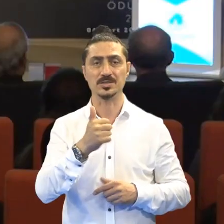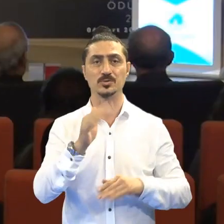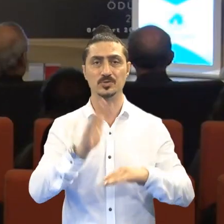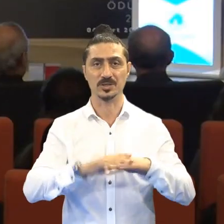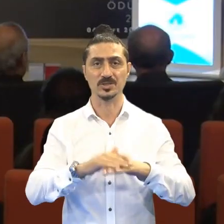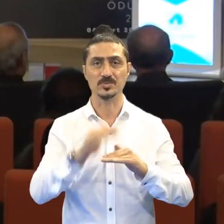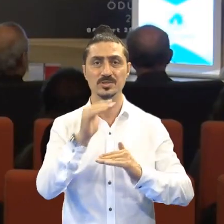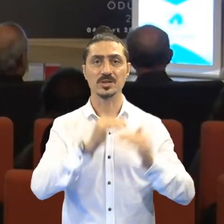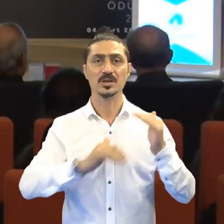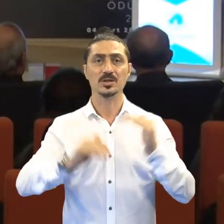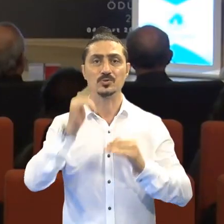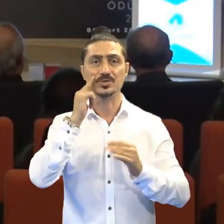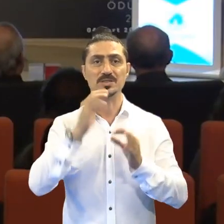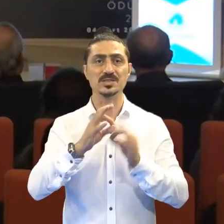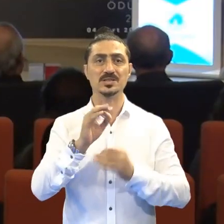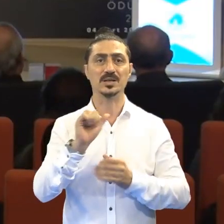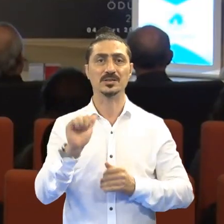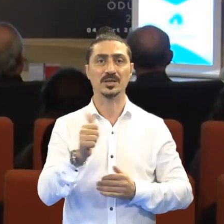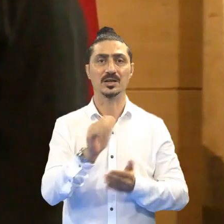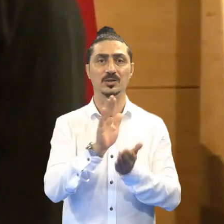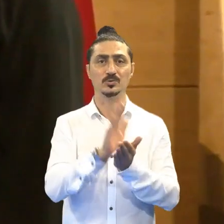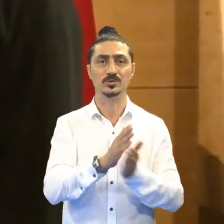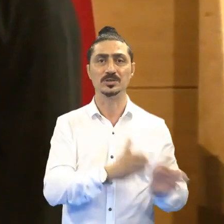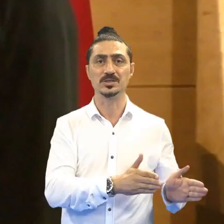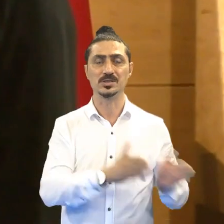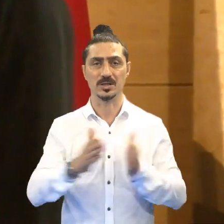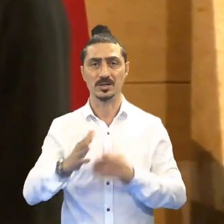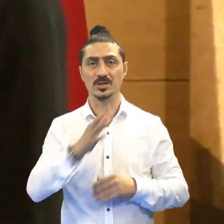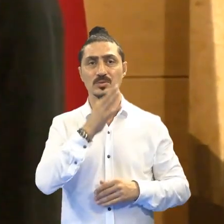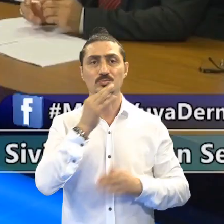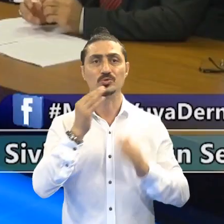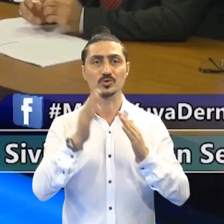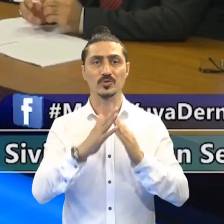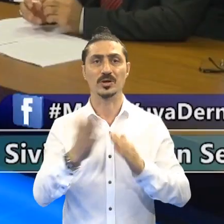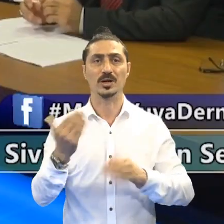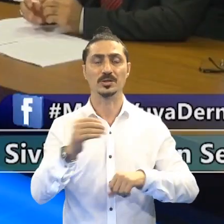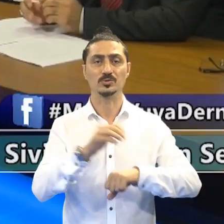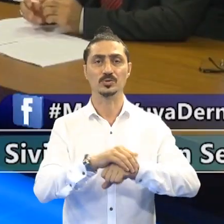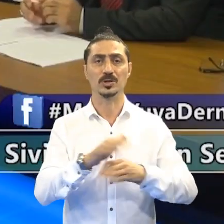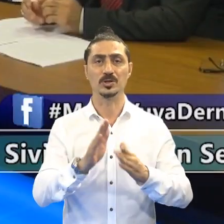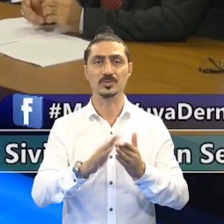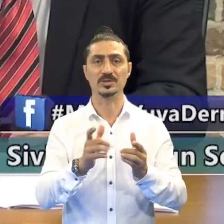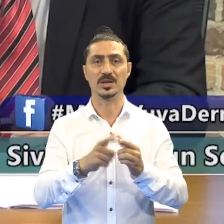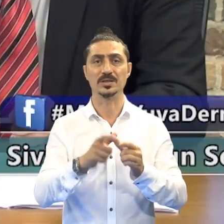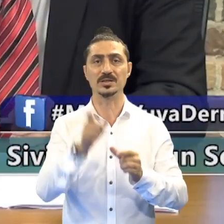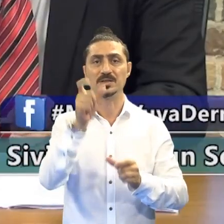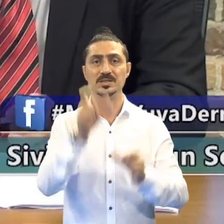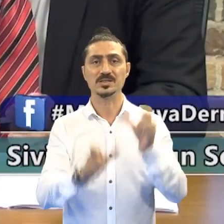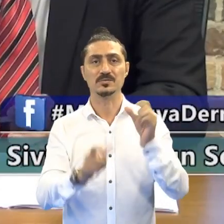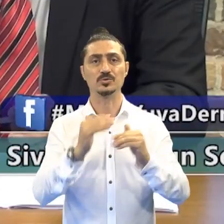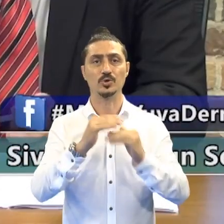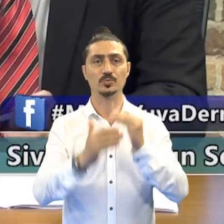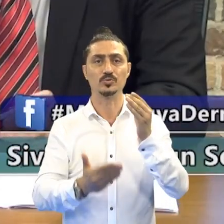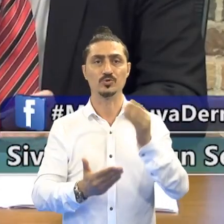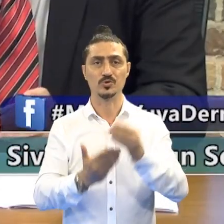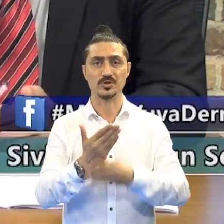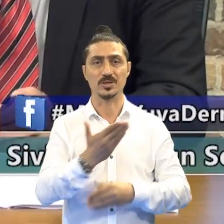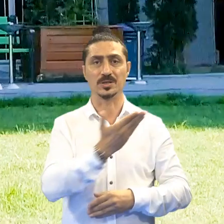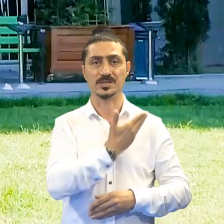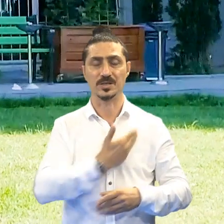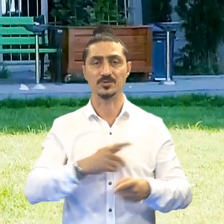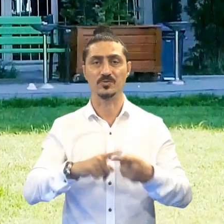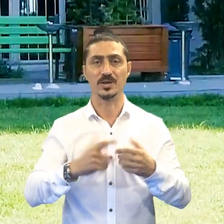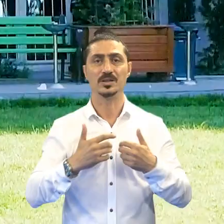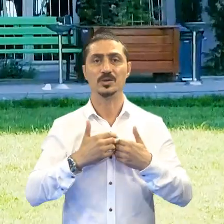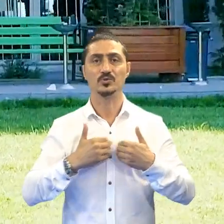değer ekseninde düzenlediğimiz yüksek insani değerler ödüllerinin yanı sıra, Mutlu Yuva, Haydi Tut Elimi Derneği gibi sivil toplum